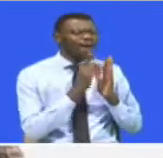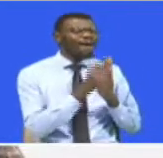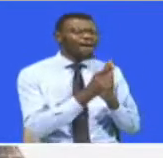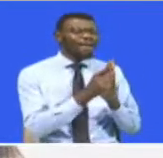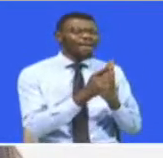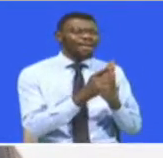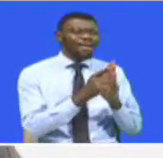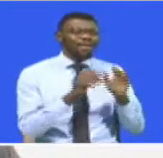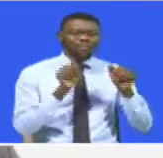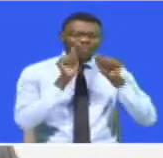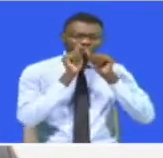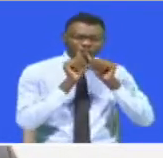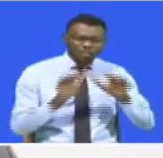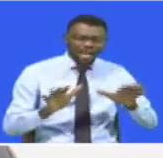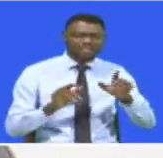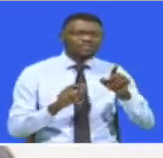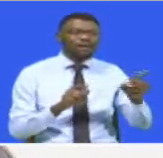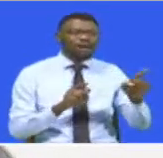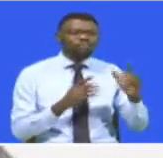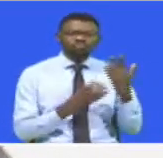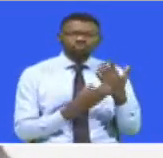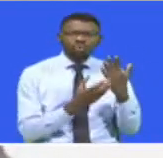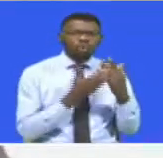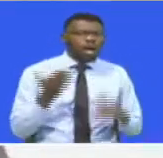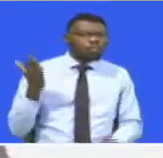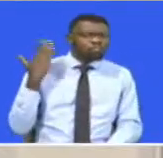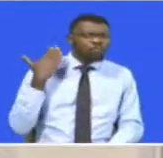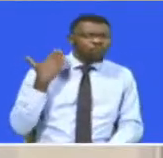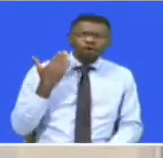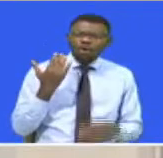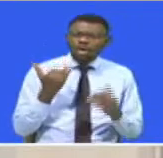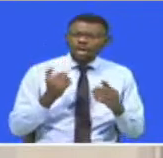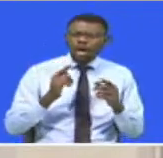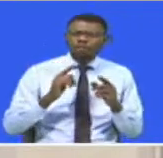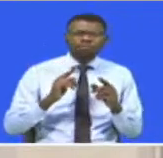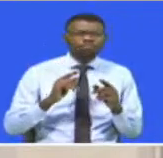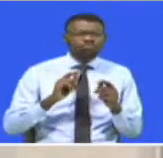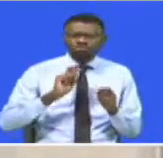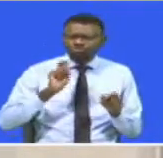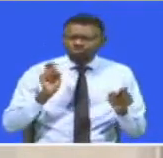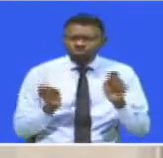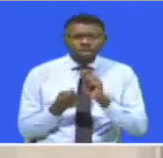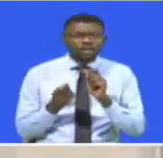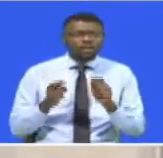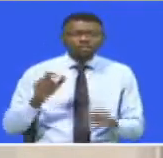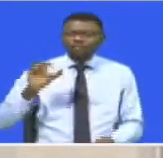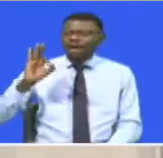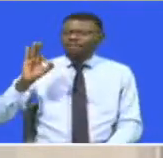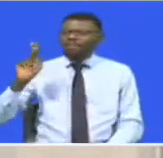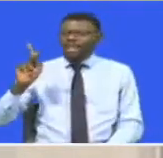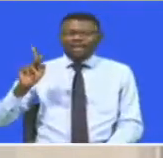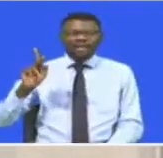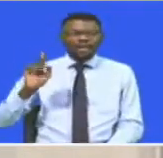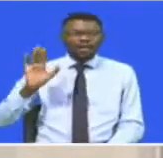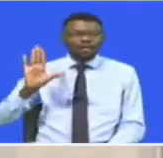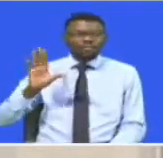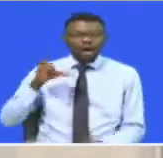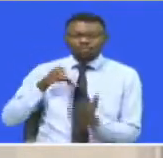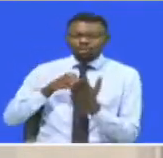Ama kweli Sonko wa jana si Sonko wa leo. Mimi ndio nimechukua ile kiti da Faruku ya deep state sasa ya